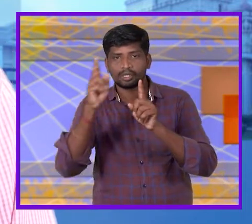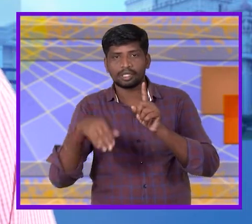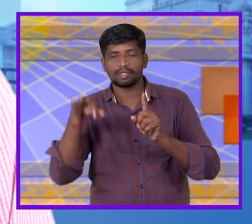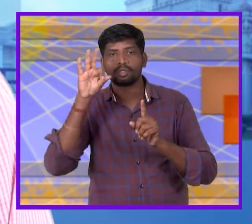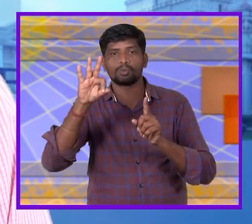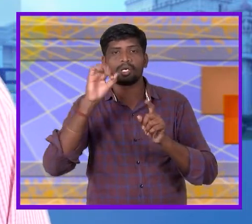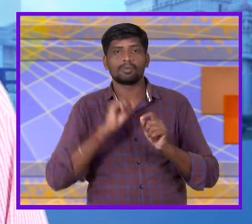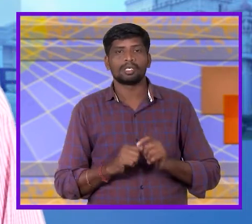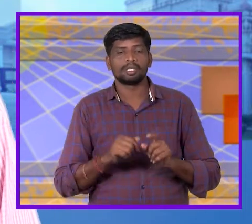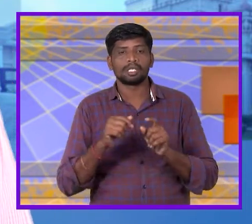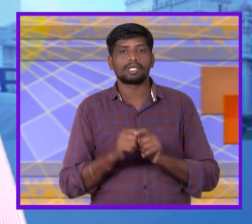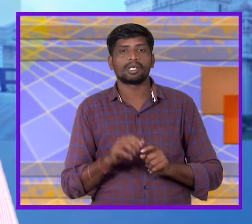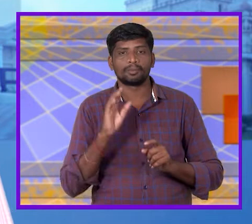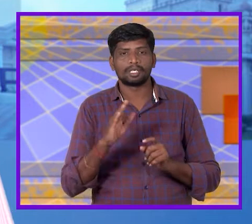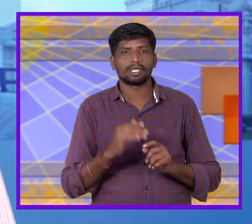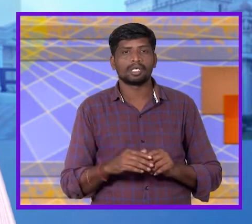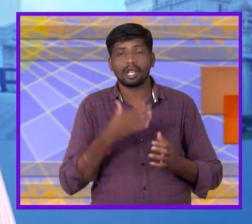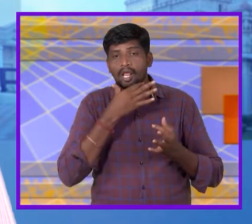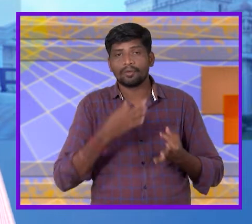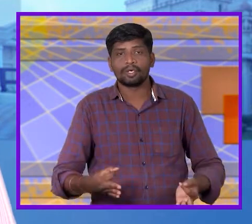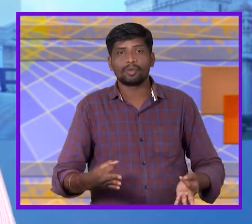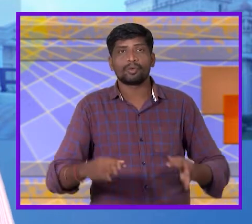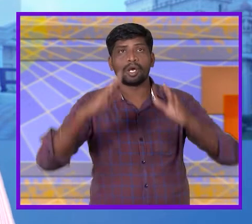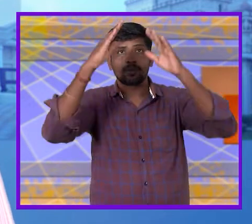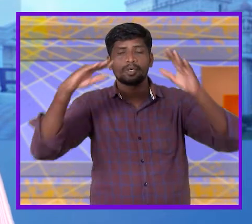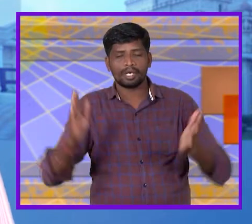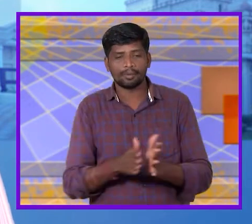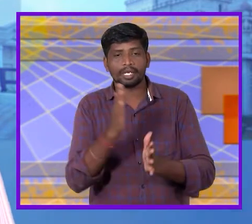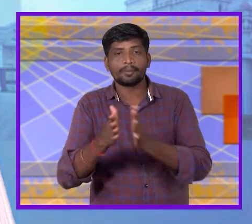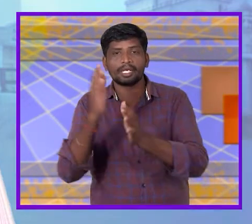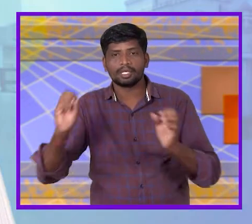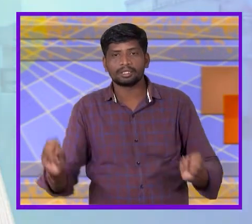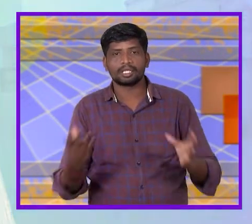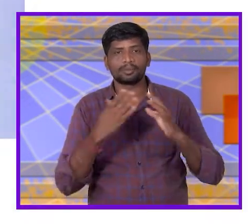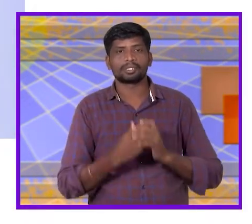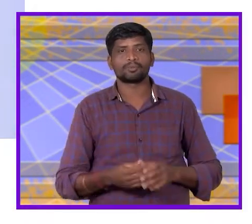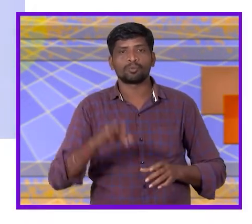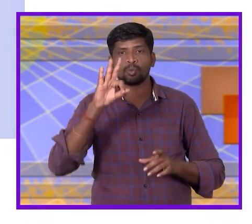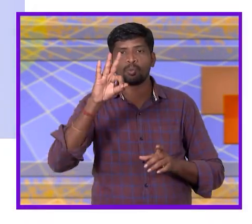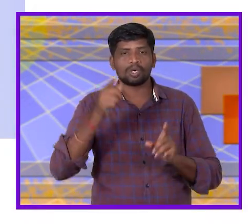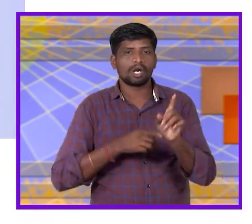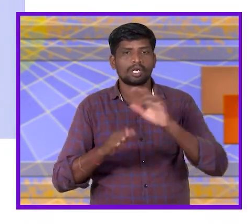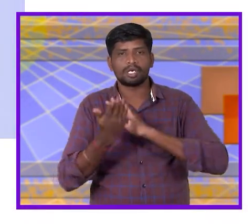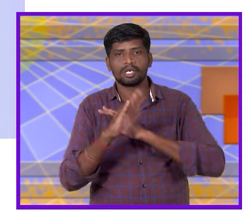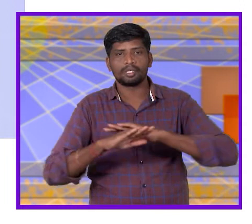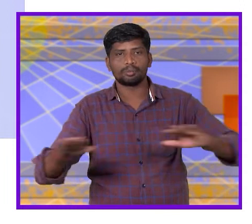1973 இந்த வள்ளுவர் கோட்டம் கட்டுவதற்கான பணிகள் முத முதல்ல தொடங்கப்பட்டது. 3 ஆண்டுகளில் கட்டி